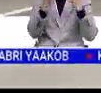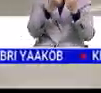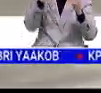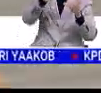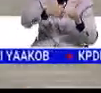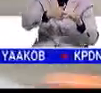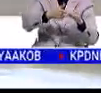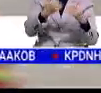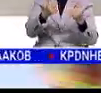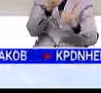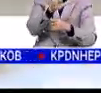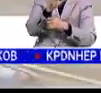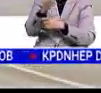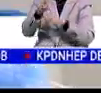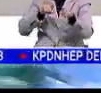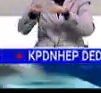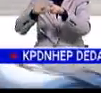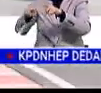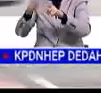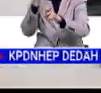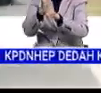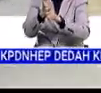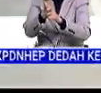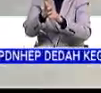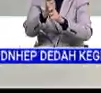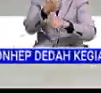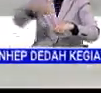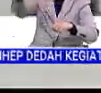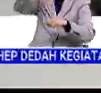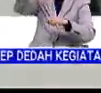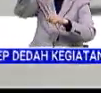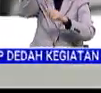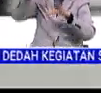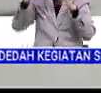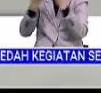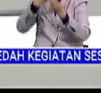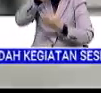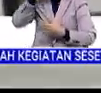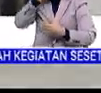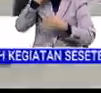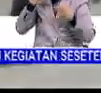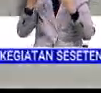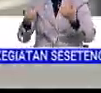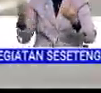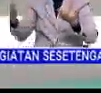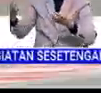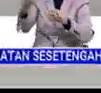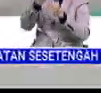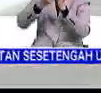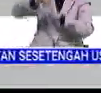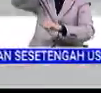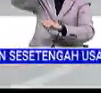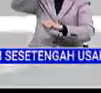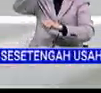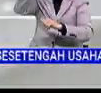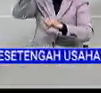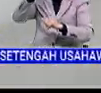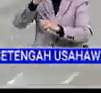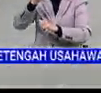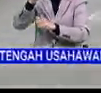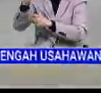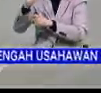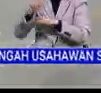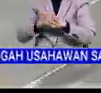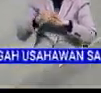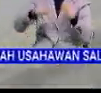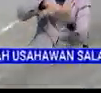Sprinter Yamaha 31 Racing tetap dominan dalam kelas junior itu apabila sekali lagi menyapu bersih podium perlumbaan Wira.